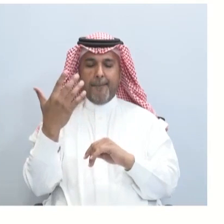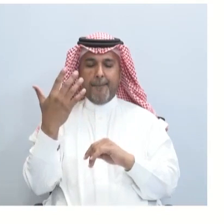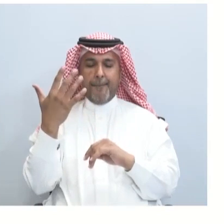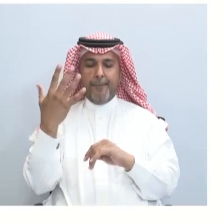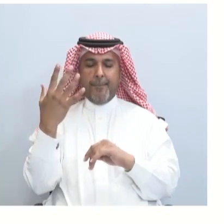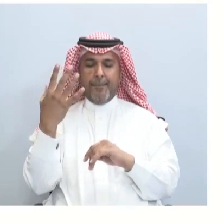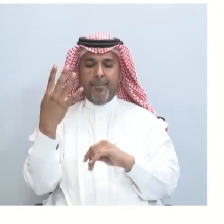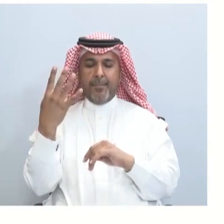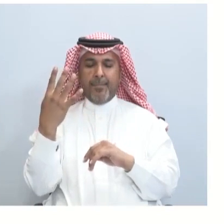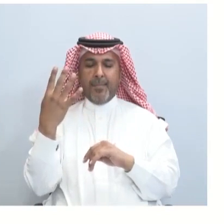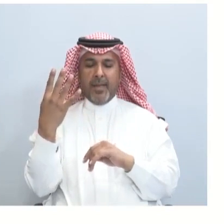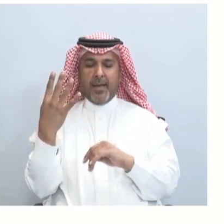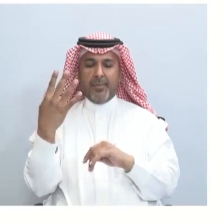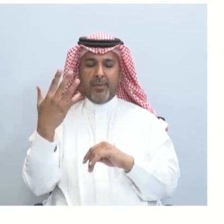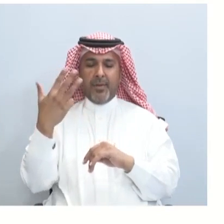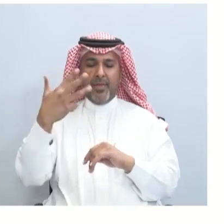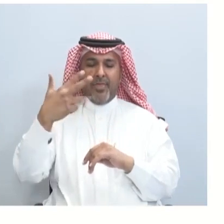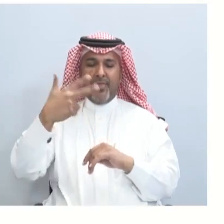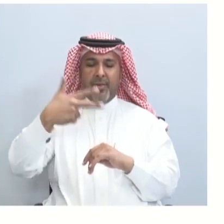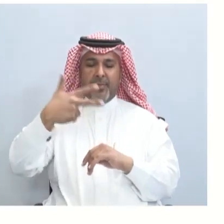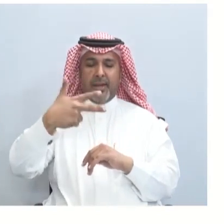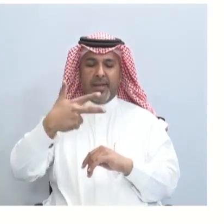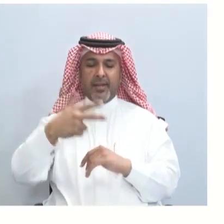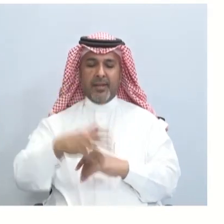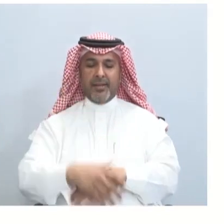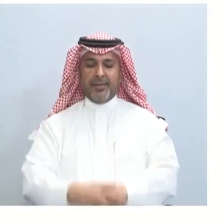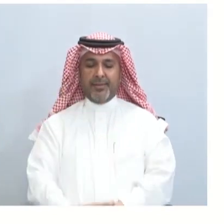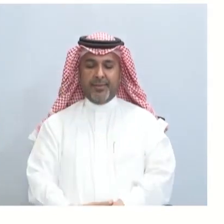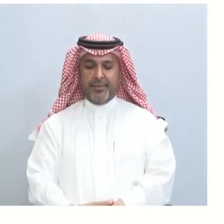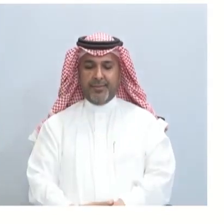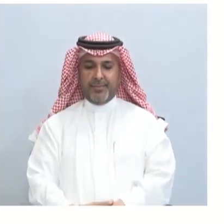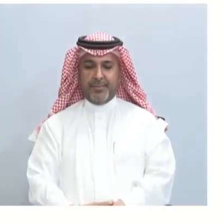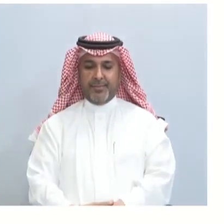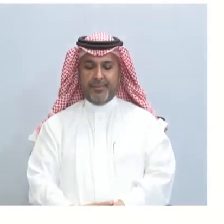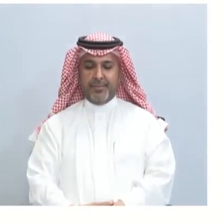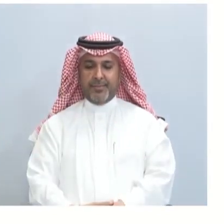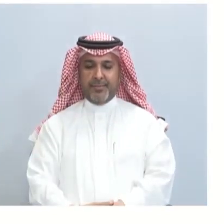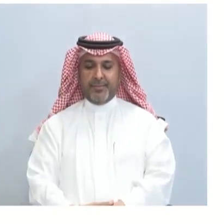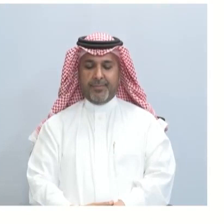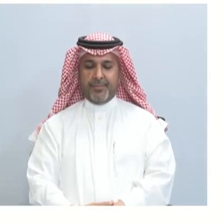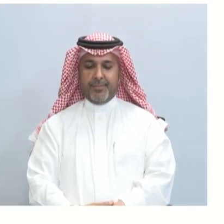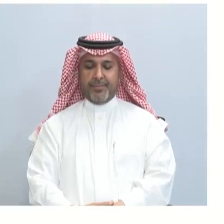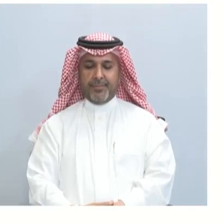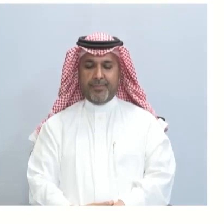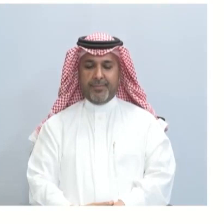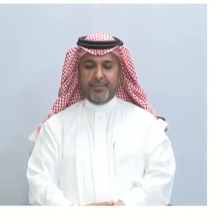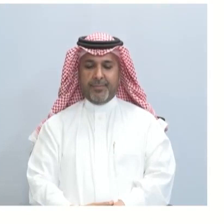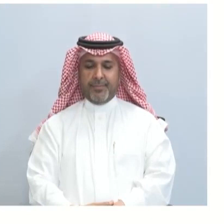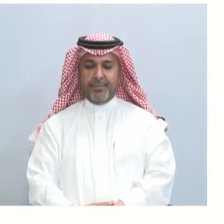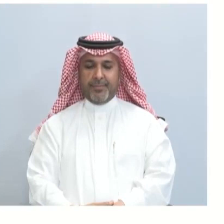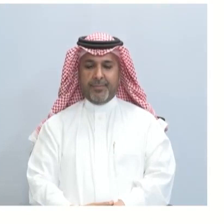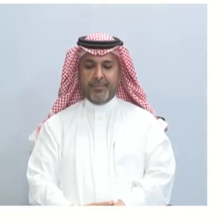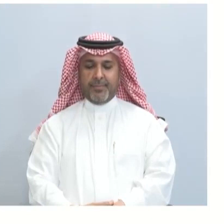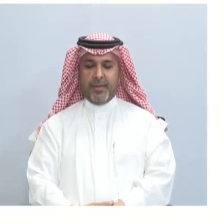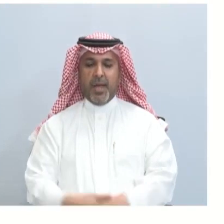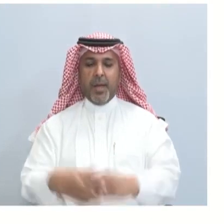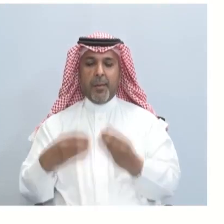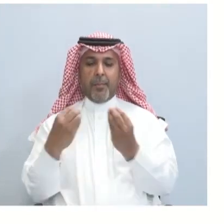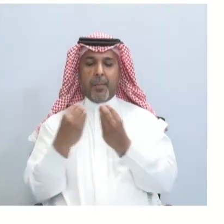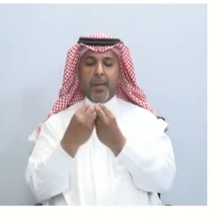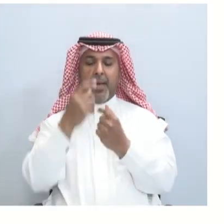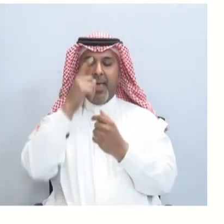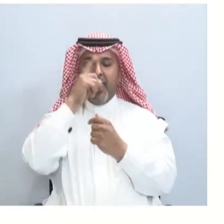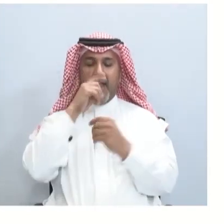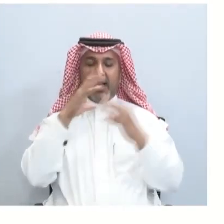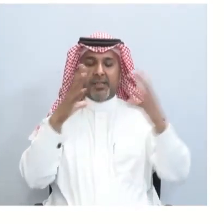نعم من حصل منكم على 84 متر مربع فاجابته صحيحه الان لايجاد مساحه الشكل كاملا الشكل